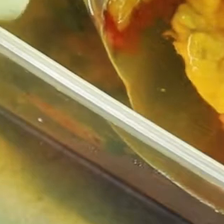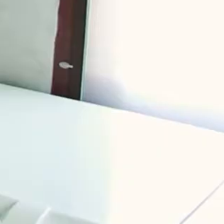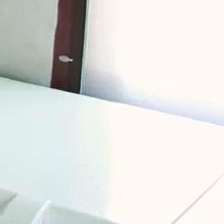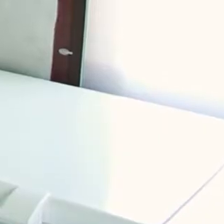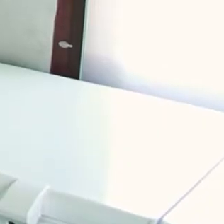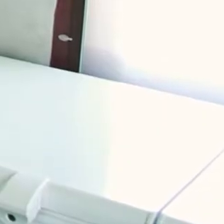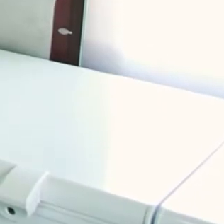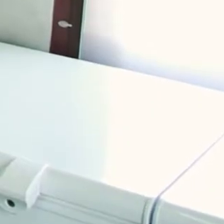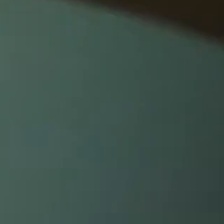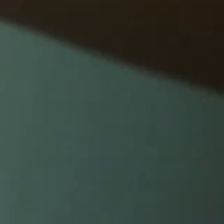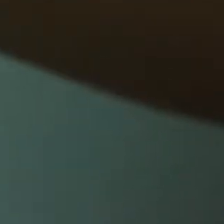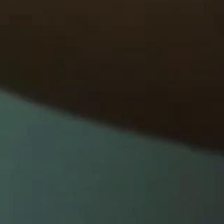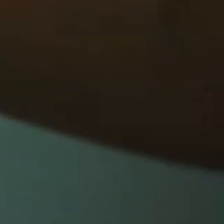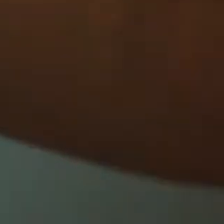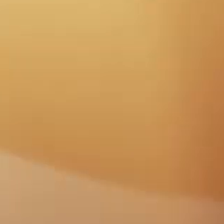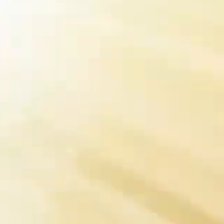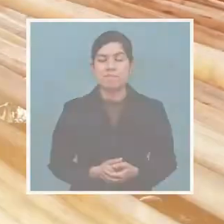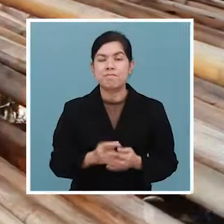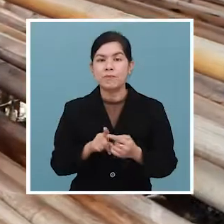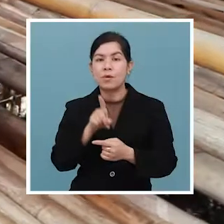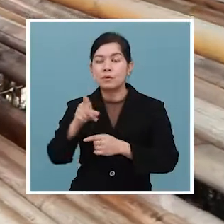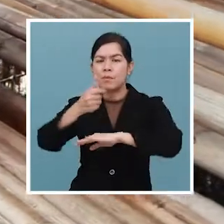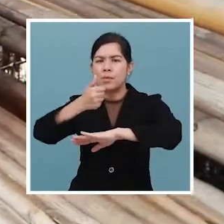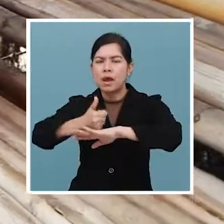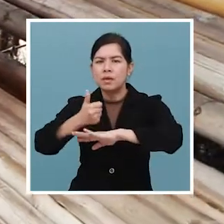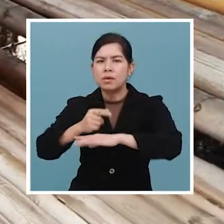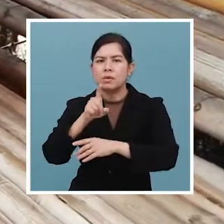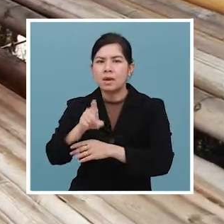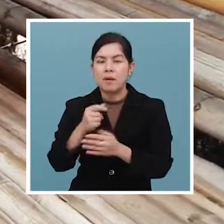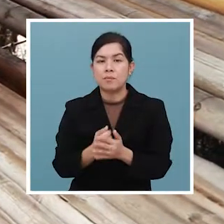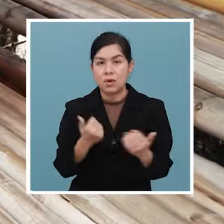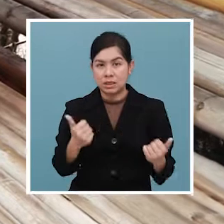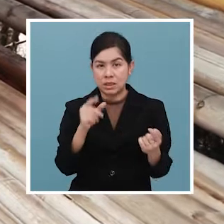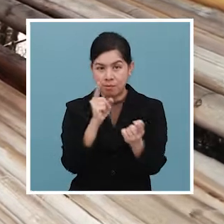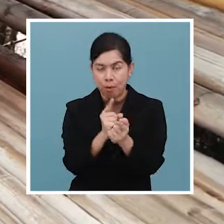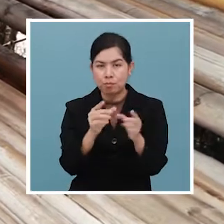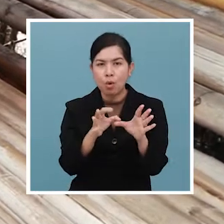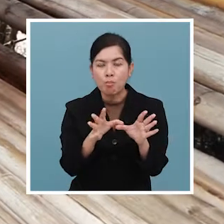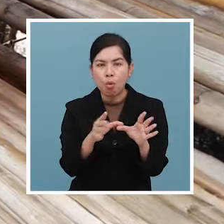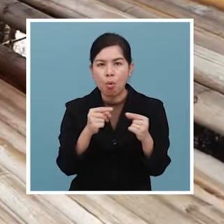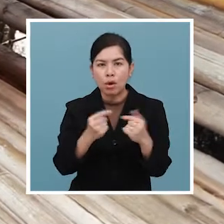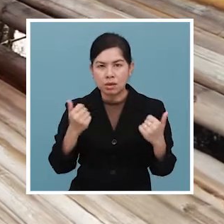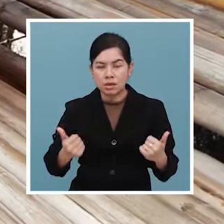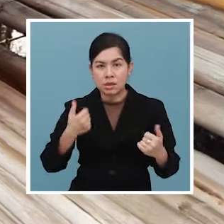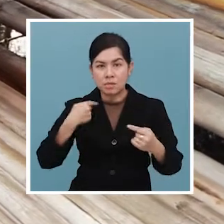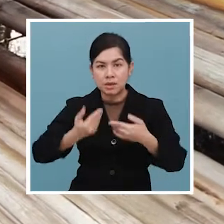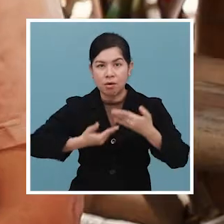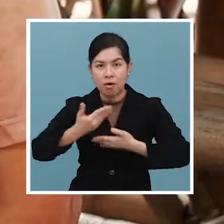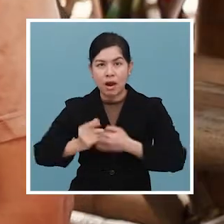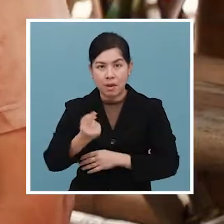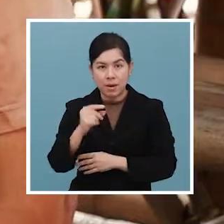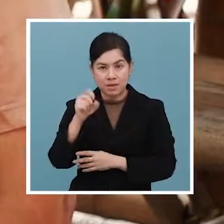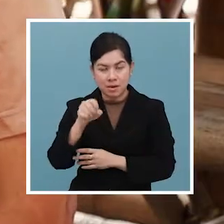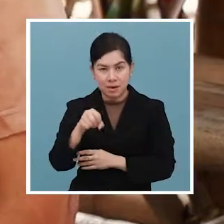ผู้หญิงนำเปย์ไปแค่ตู้เย็นผู้จะมาเรียนจะบอกว่ามันเจอกันเนี่ยเป็นขุมทรัพย์ตัวใหม่ของอ่า 2